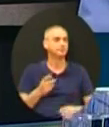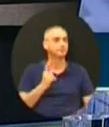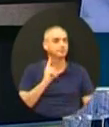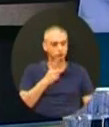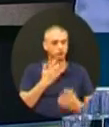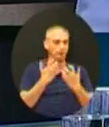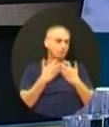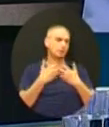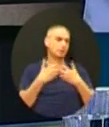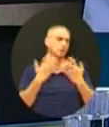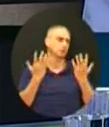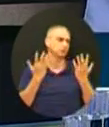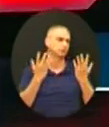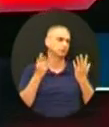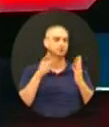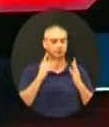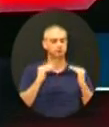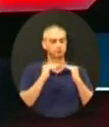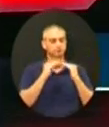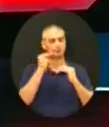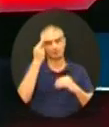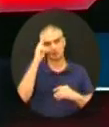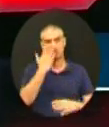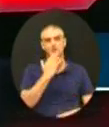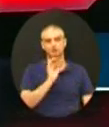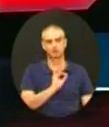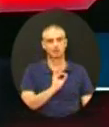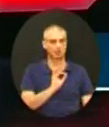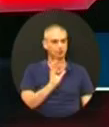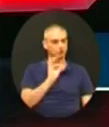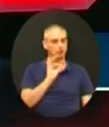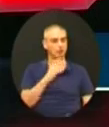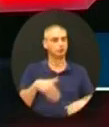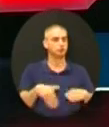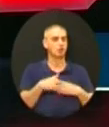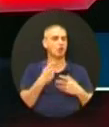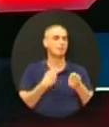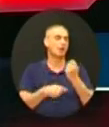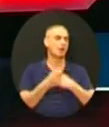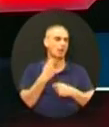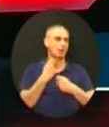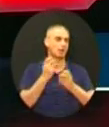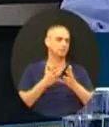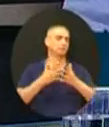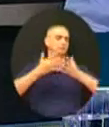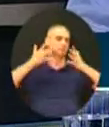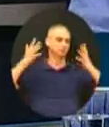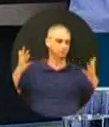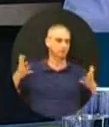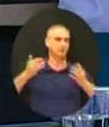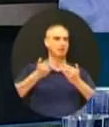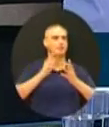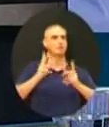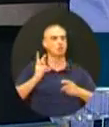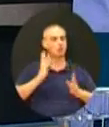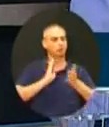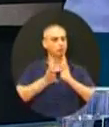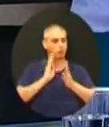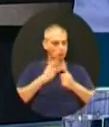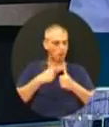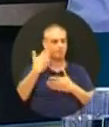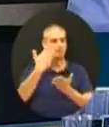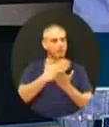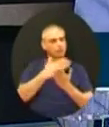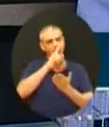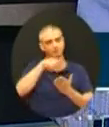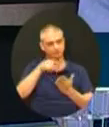יש מנגנון. זאת אומרת, זה מתיישב עם הרעיון הישראלי של שלום כלכלי, להרחיב, לפתוח את שגרת התנועה, מחסומים